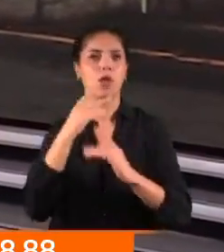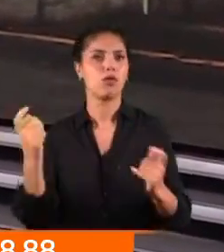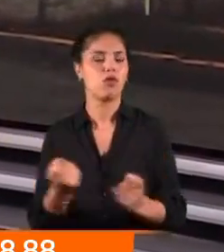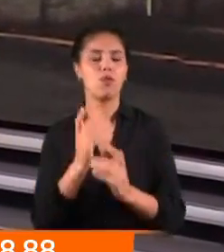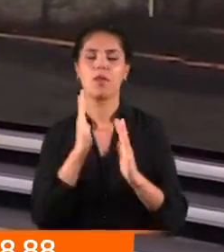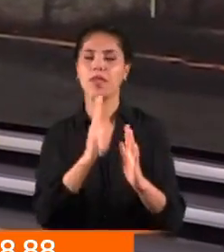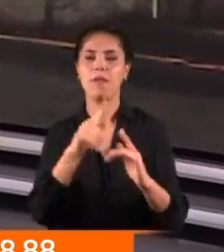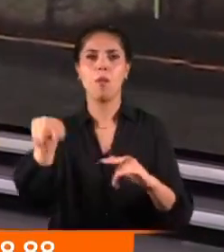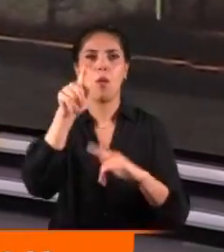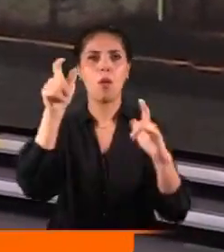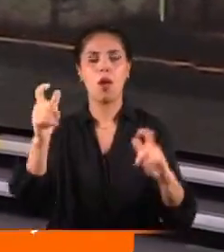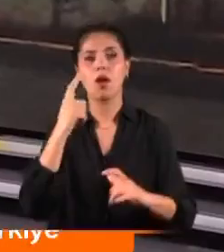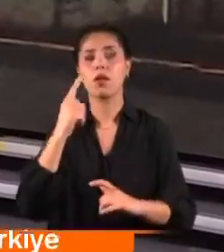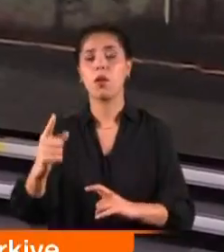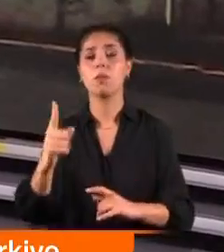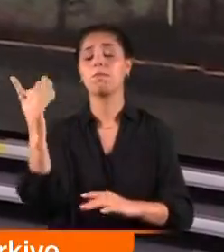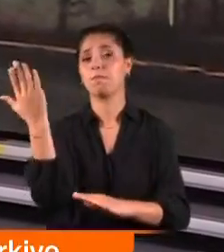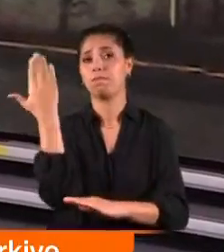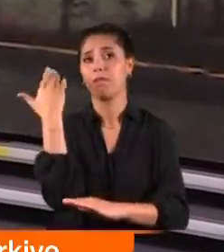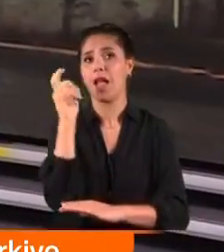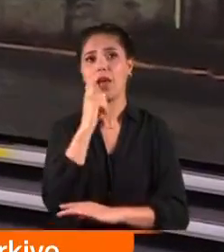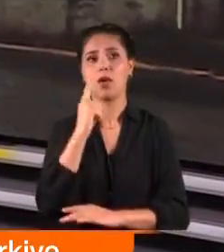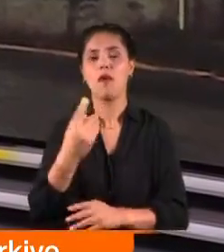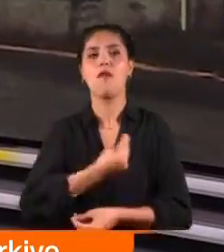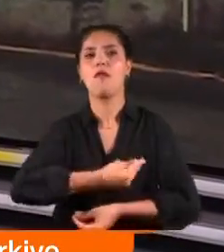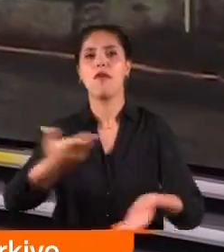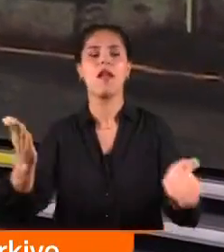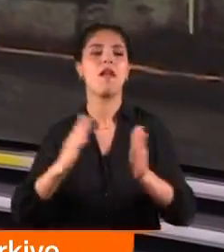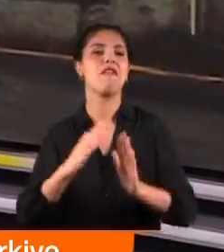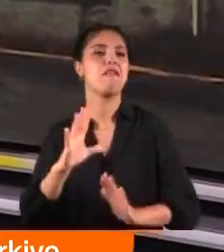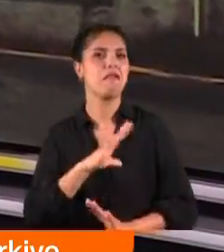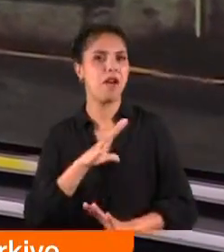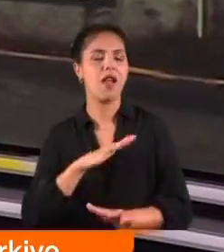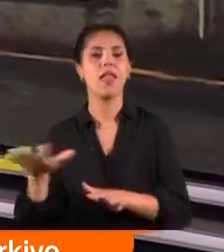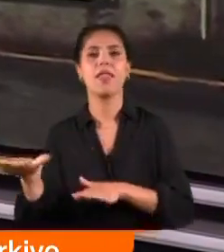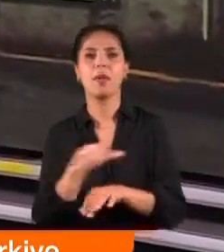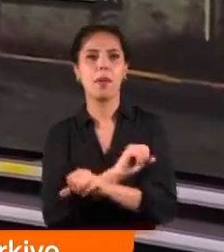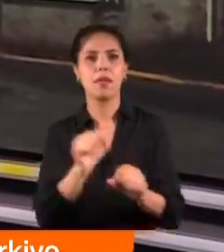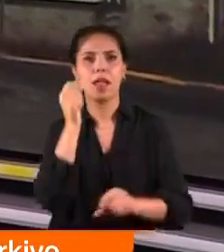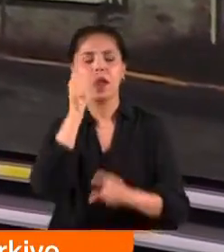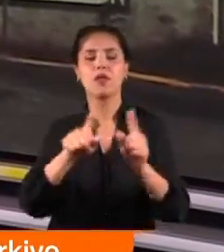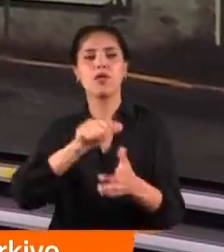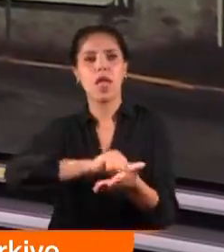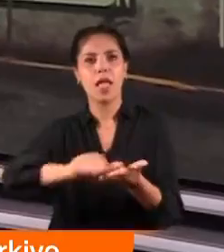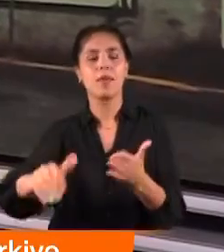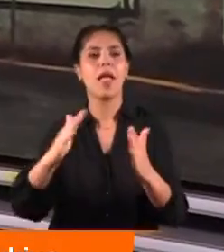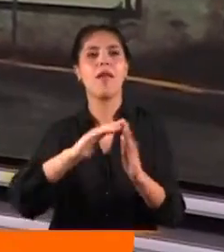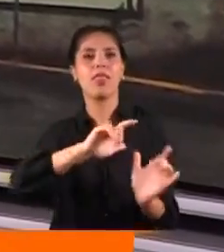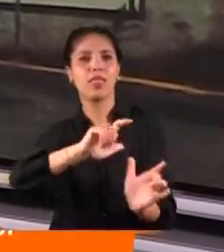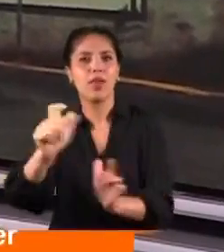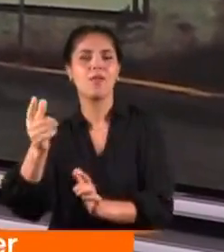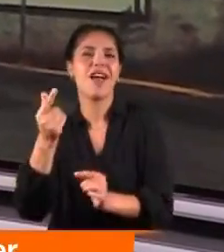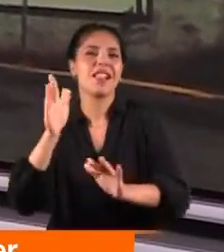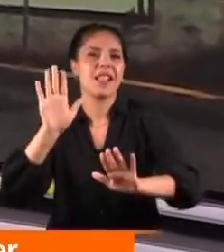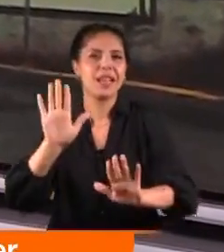halen de devam ediyor. Geride bıraktığımız aylarda teslim edilen konutlar da oldu. Afetzedelerin tamamını evlerine yerleşmesine ise